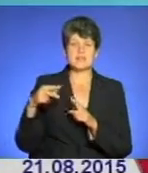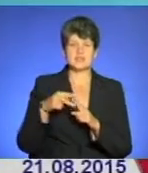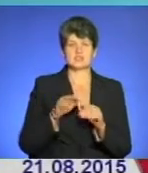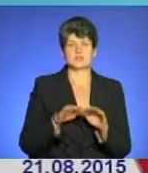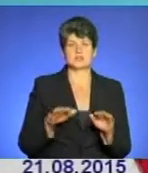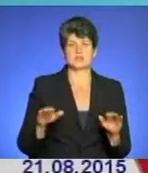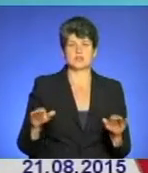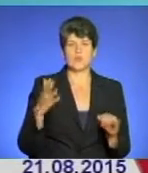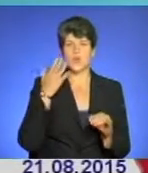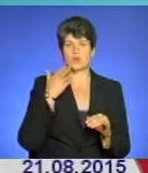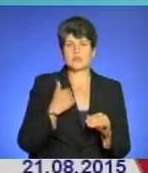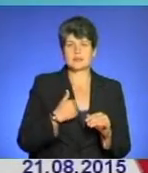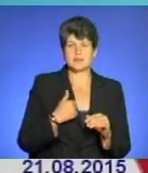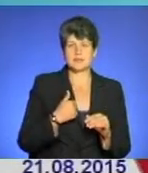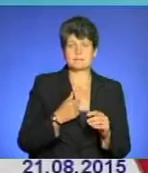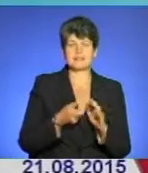дитину. Коли ми при